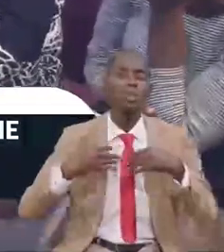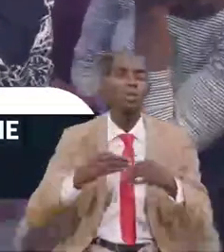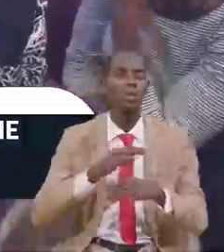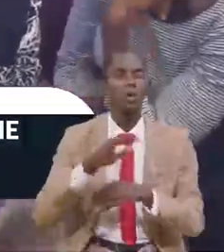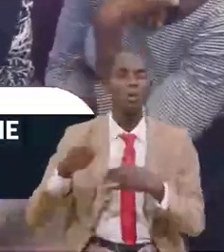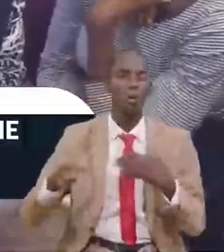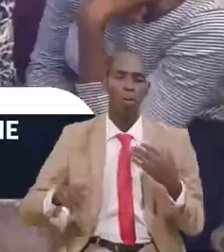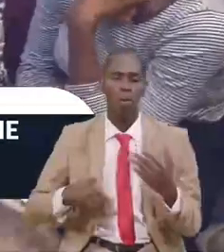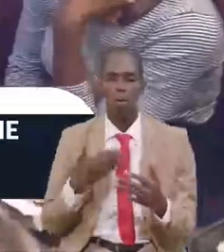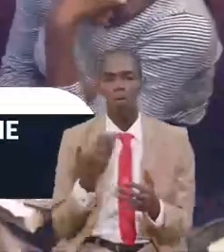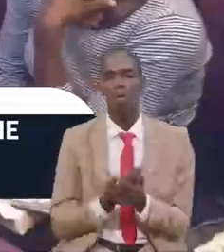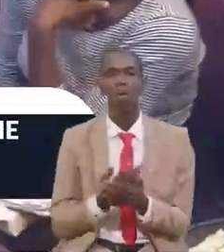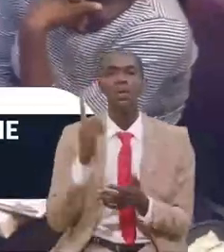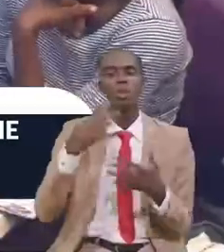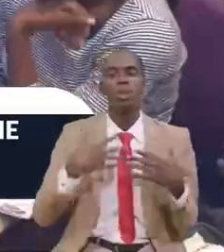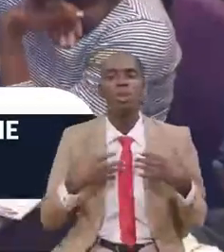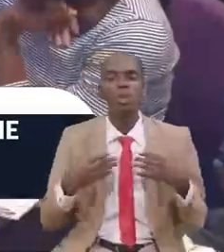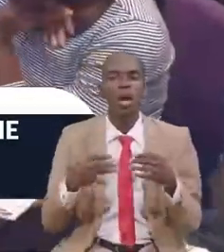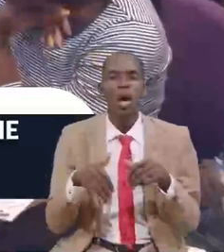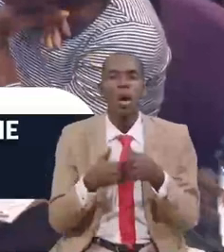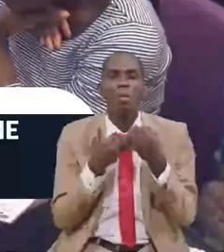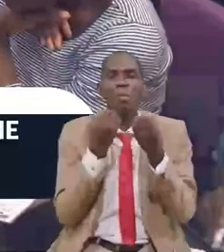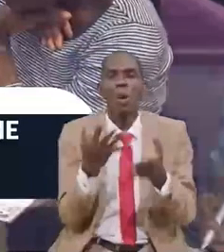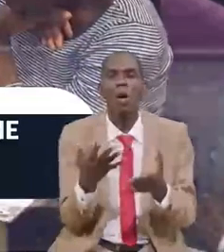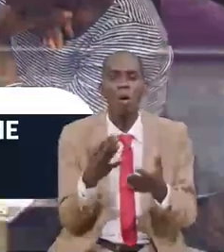combien de personnes?